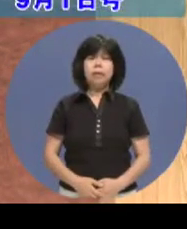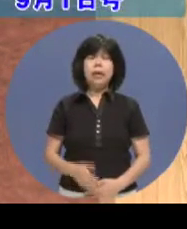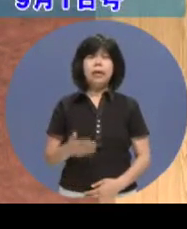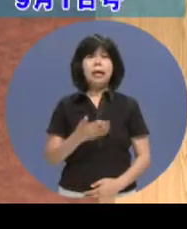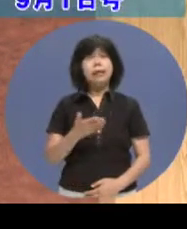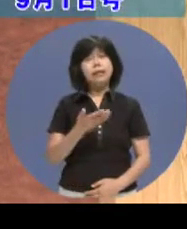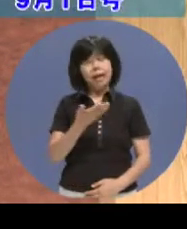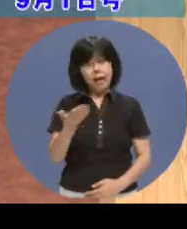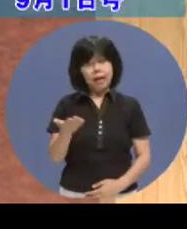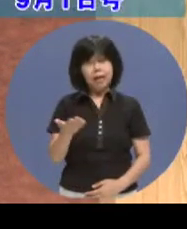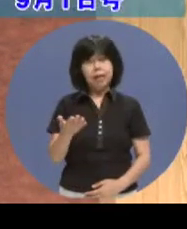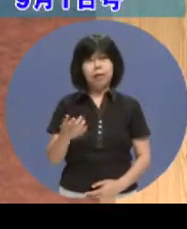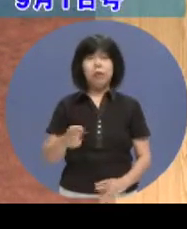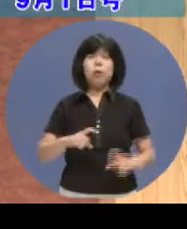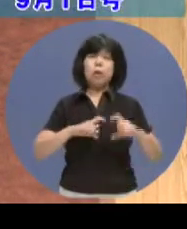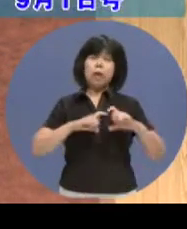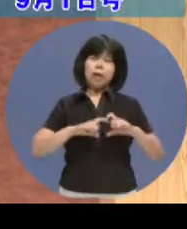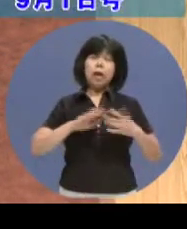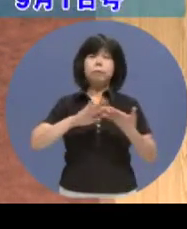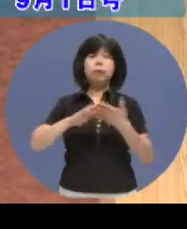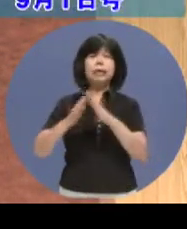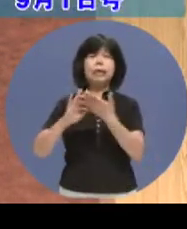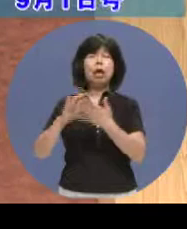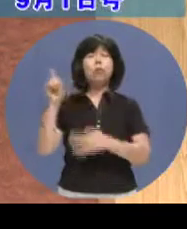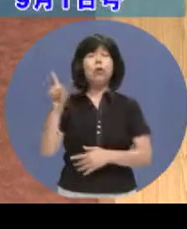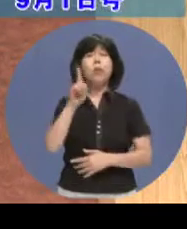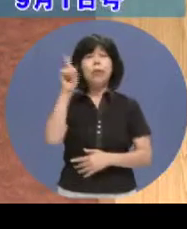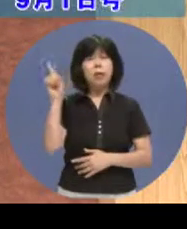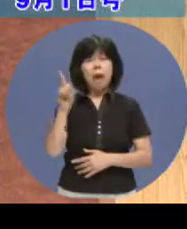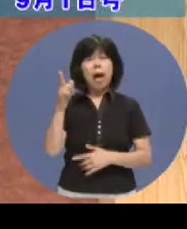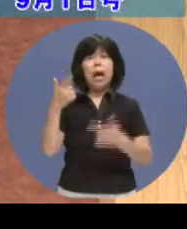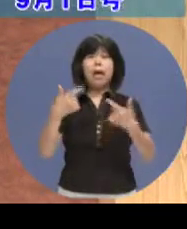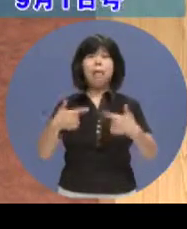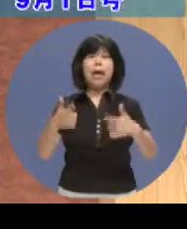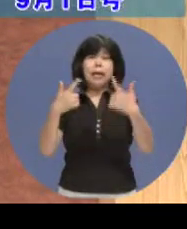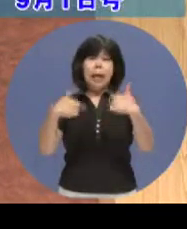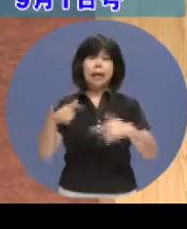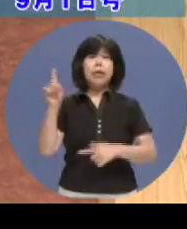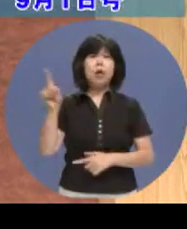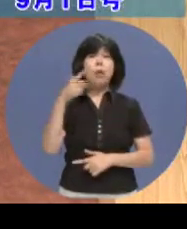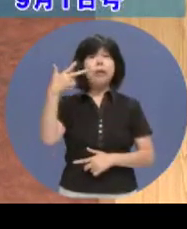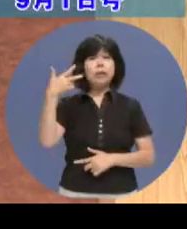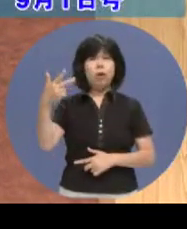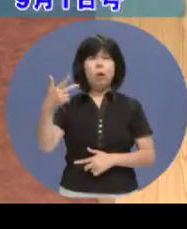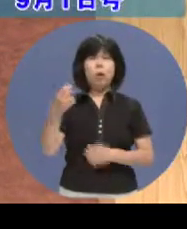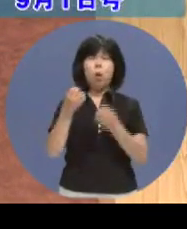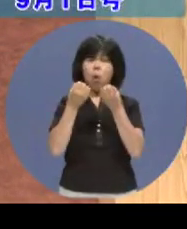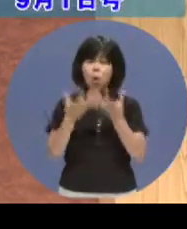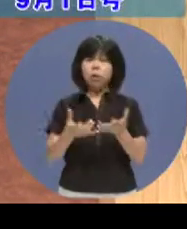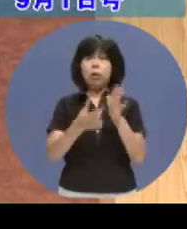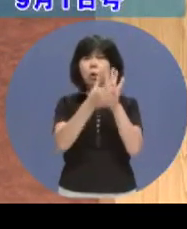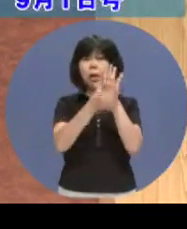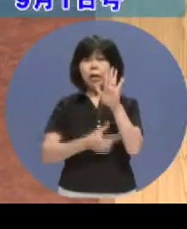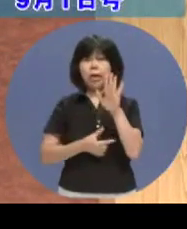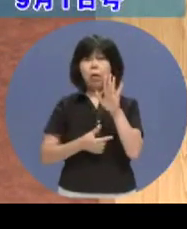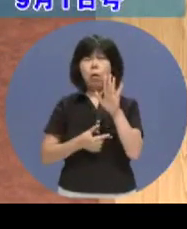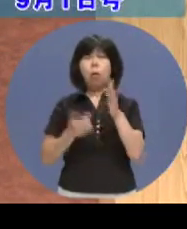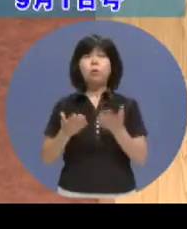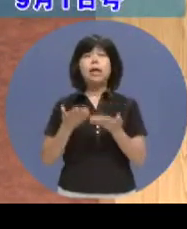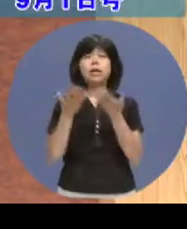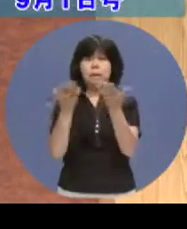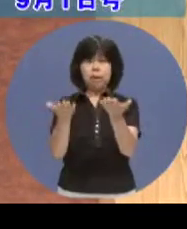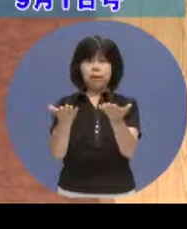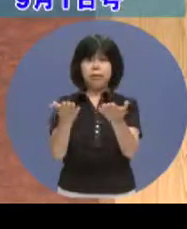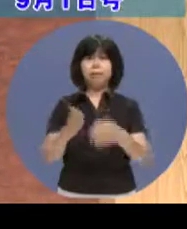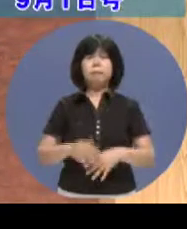いかがでしたか。このようにラブリータウン生駒では毎回生駒市のホットな話題を中心にお